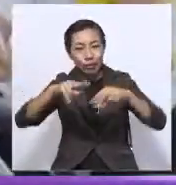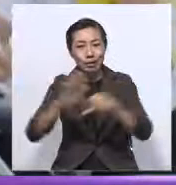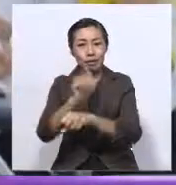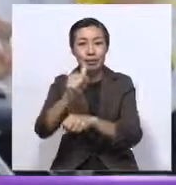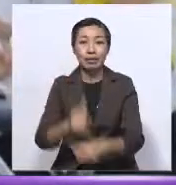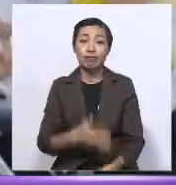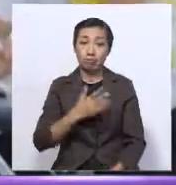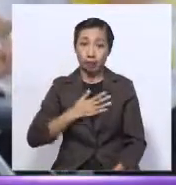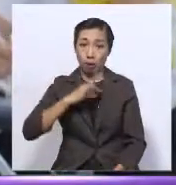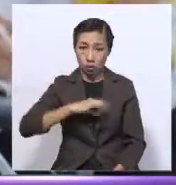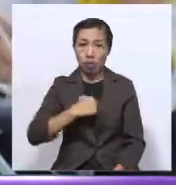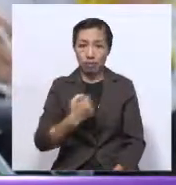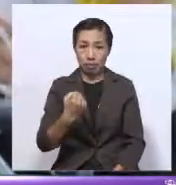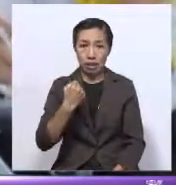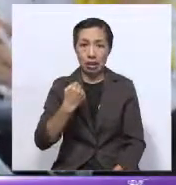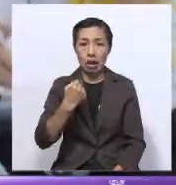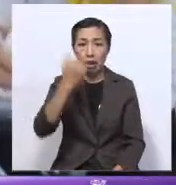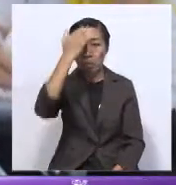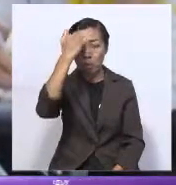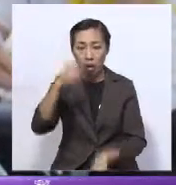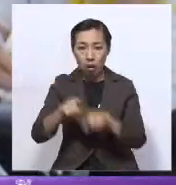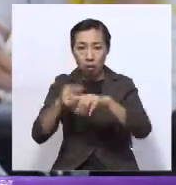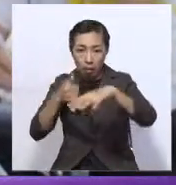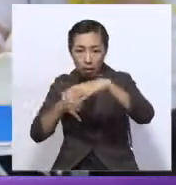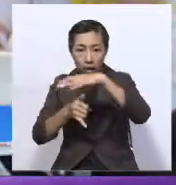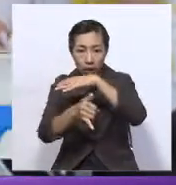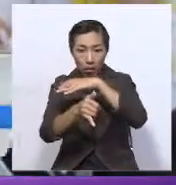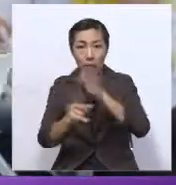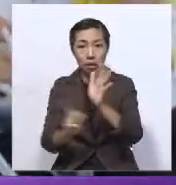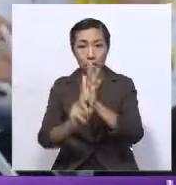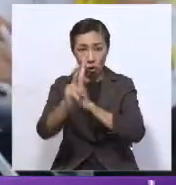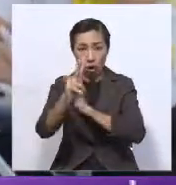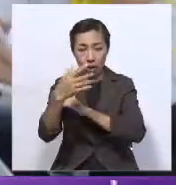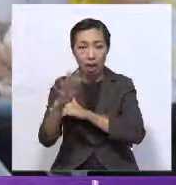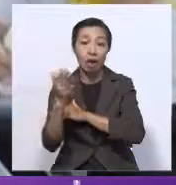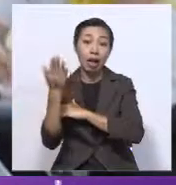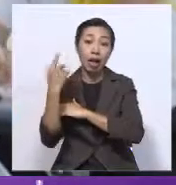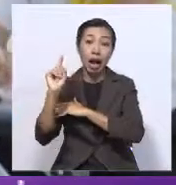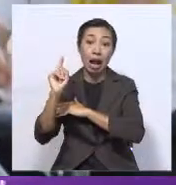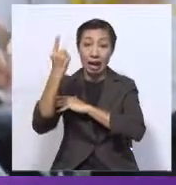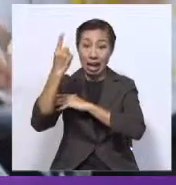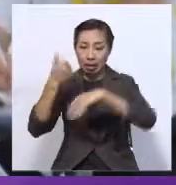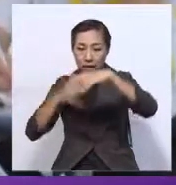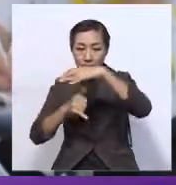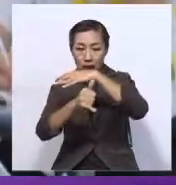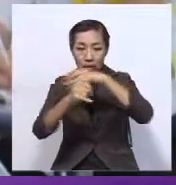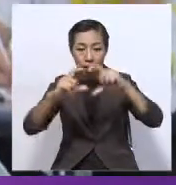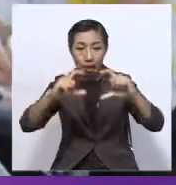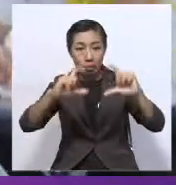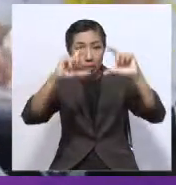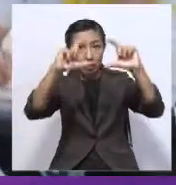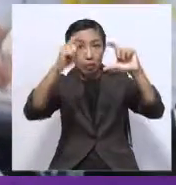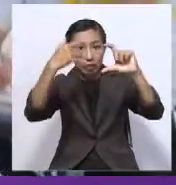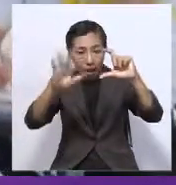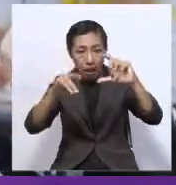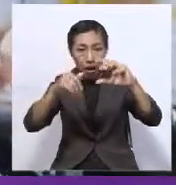พี่ก็รู้สึกมั่นใจนะคะเพราะว่าผ่านเข้ามามีจุดเข้ากล้องถึง2ครั้งครั้งแรกก็คือให้ดูบัตรประชาชนก่อนค่ะแล้วก็ผ่